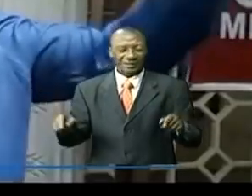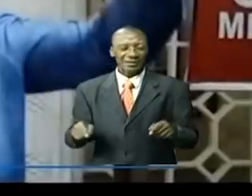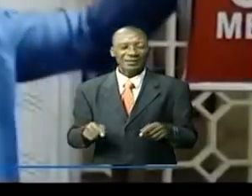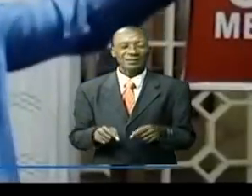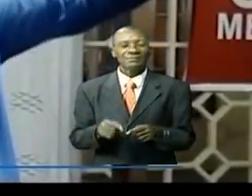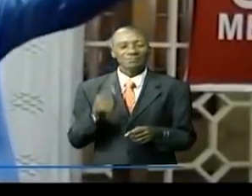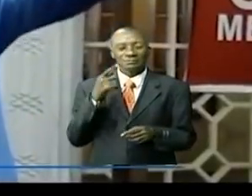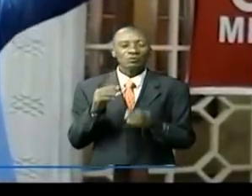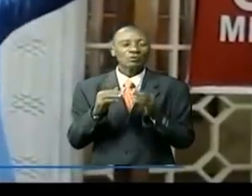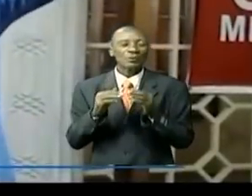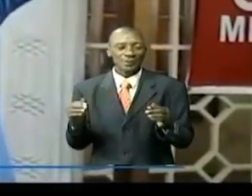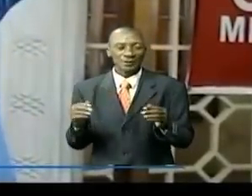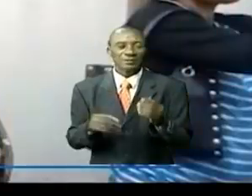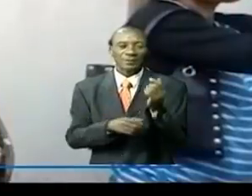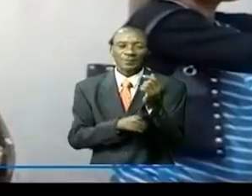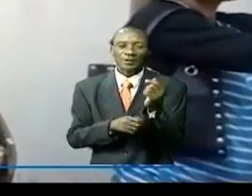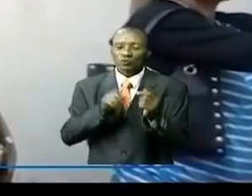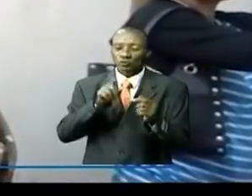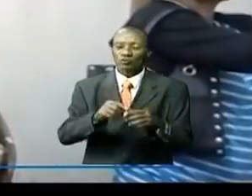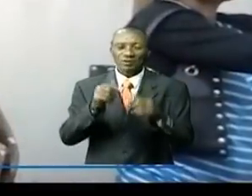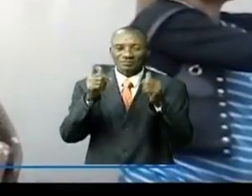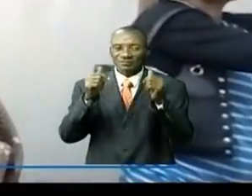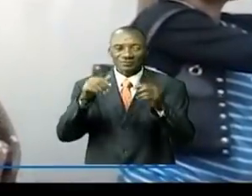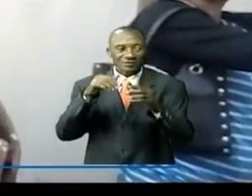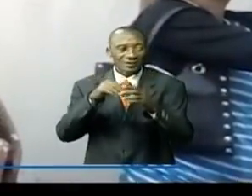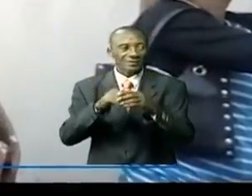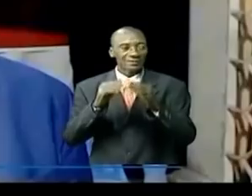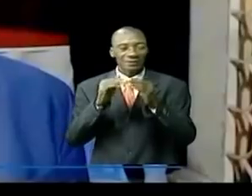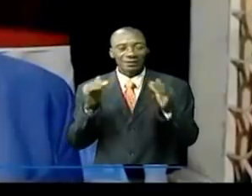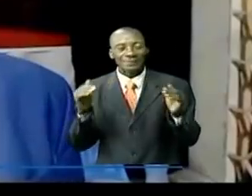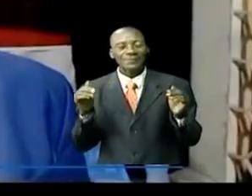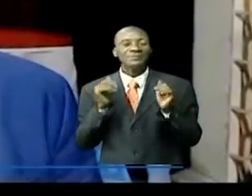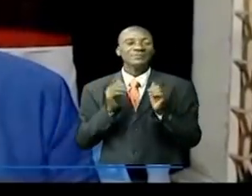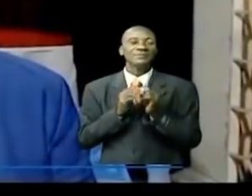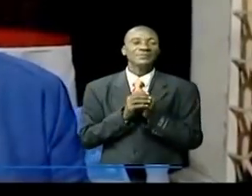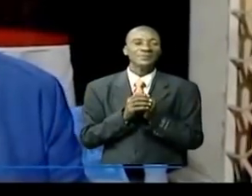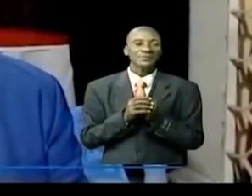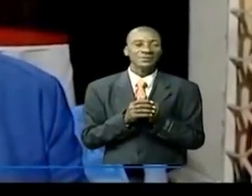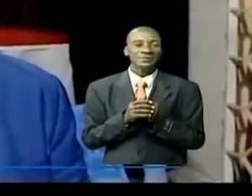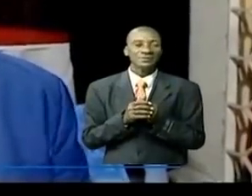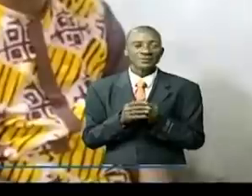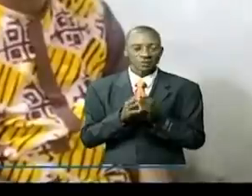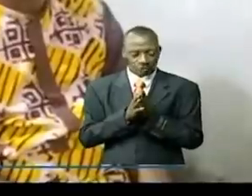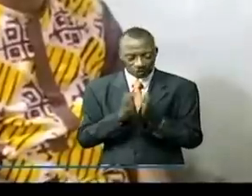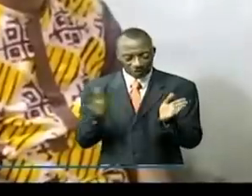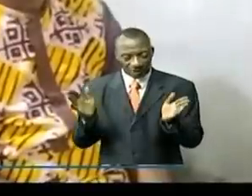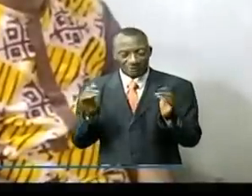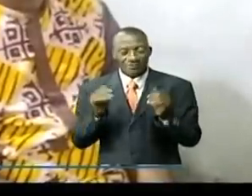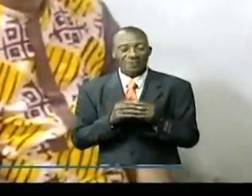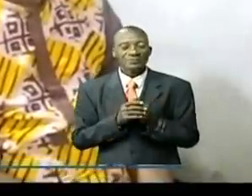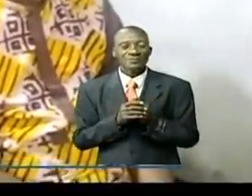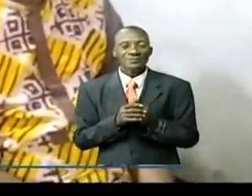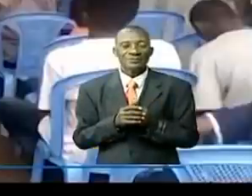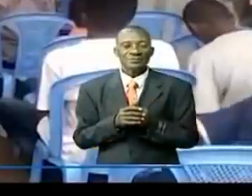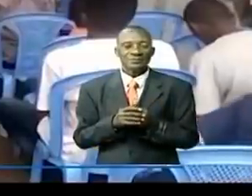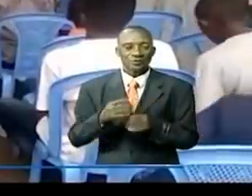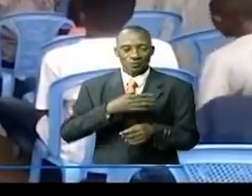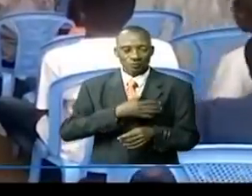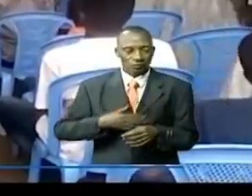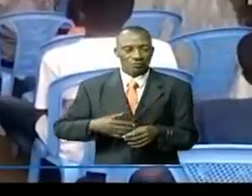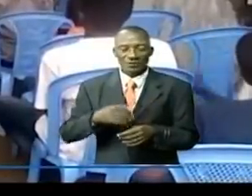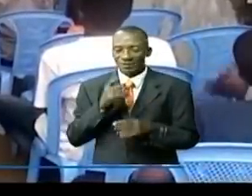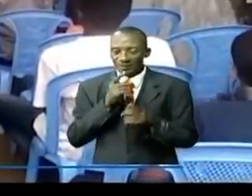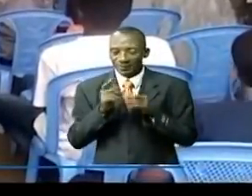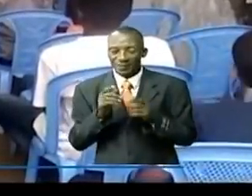pour que notre municipalité puisse sentir ce qu'on appelle le vrai développement. Et vous le savez, parmi les missions